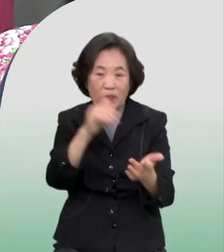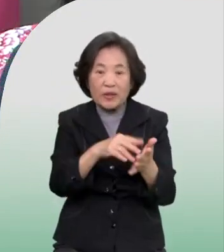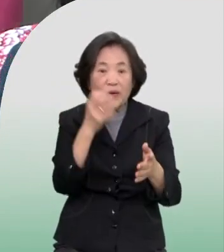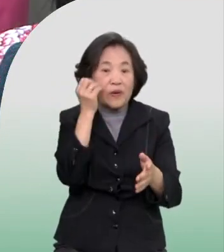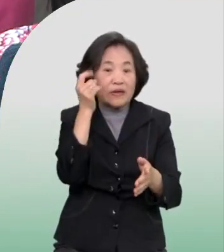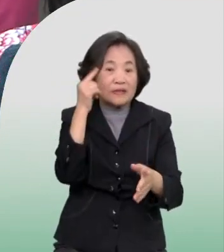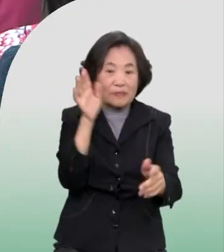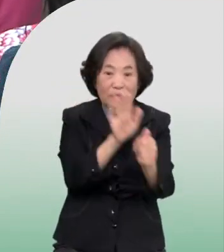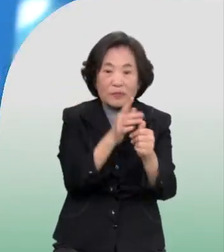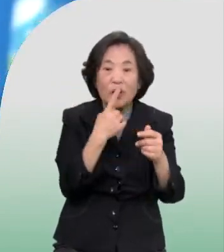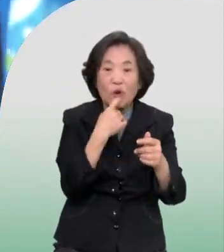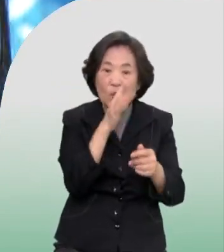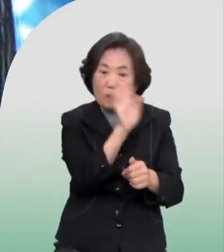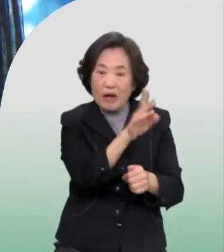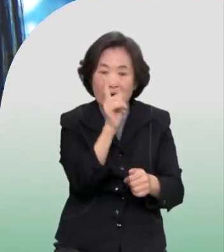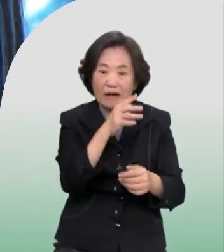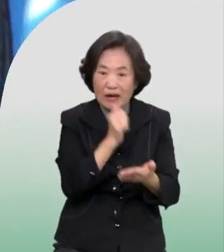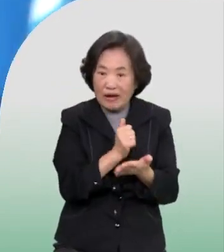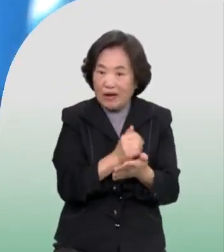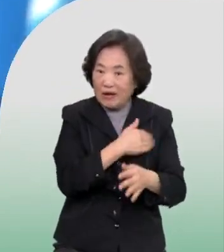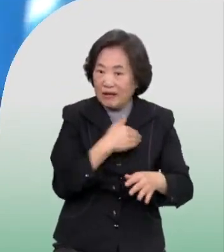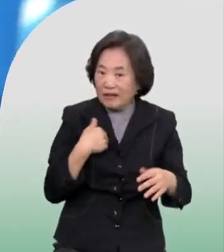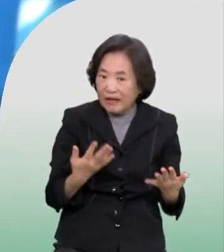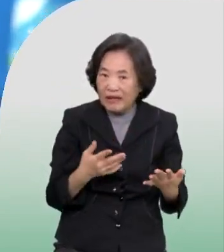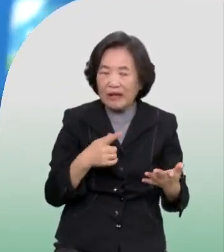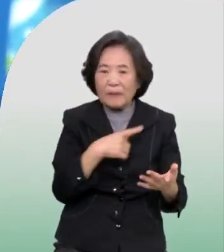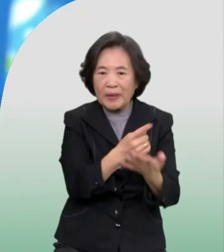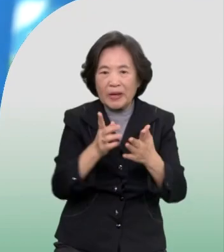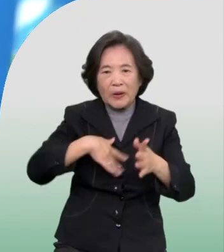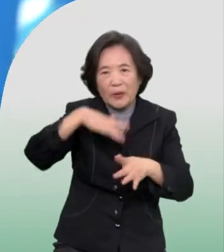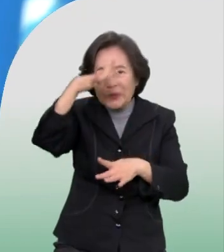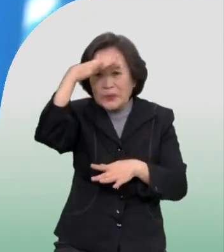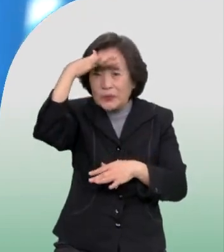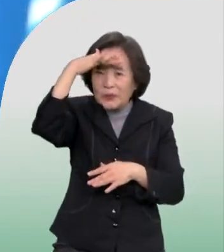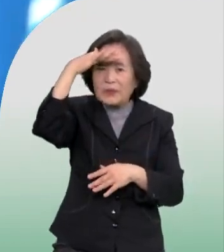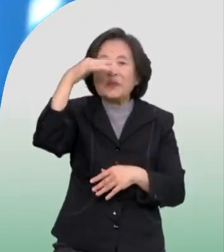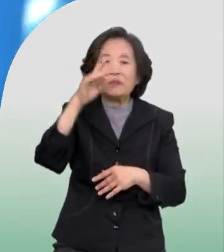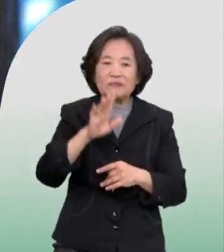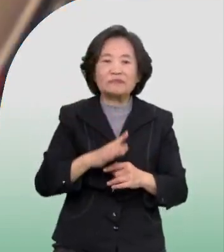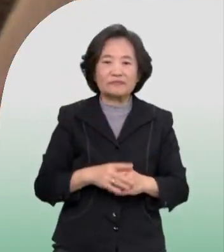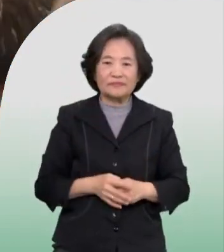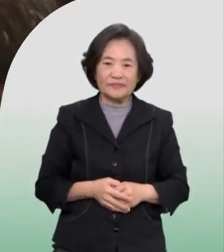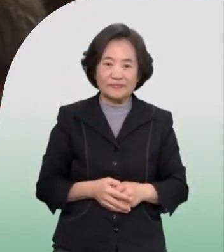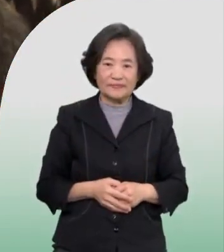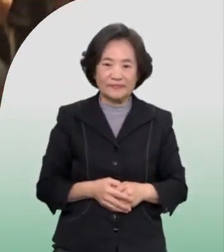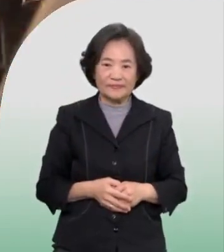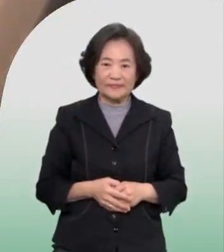高一百位留洋，快出心理自发，还是动大的观察。